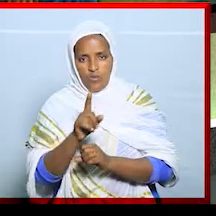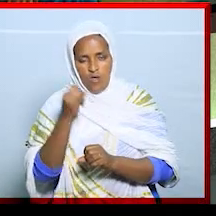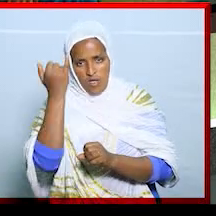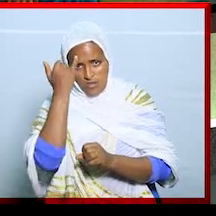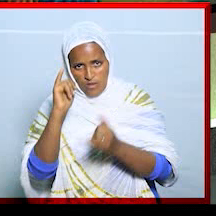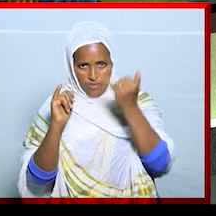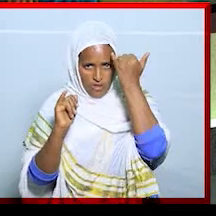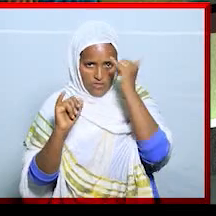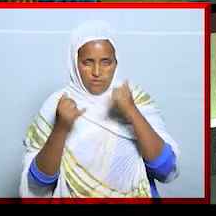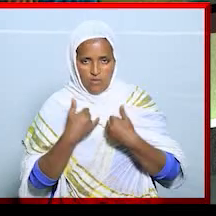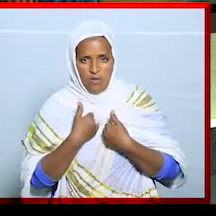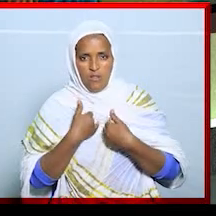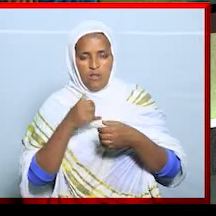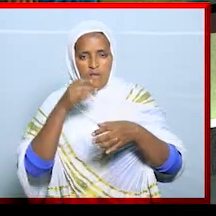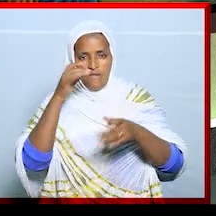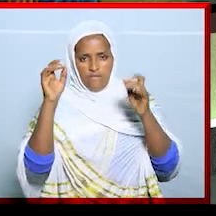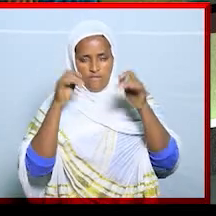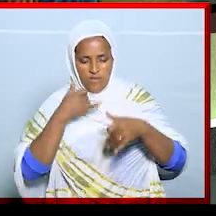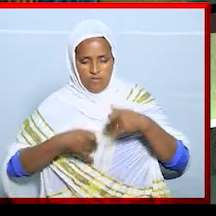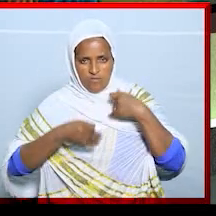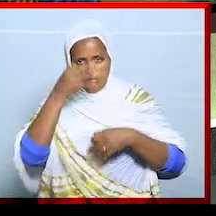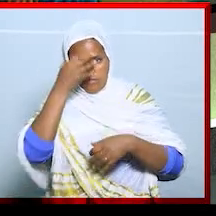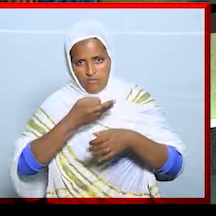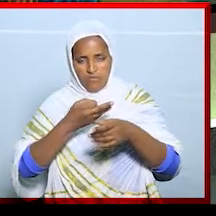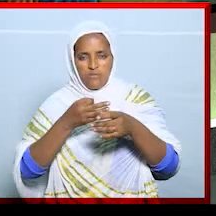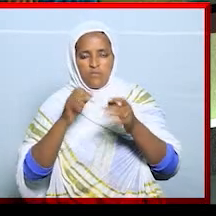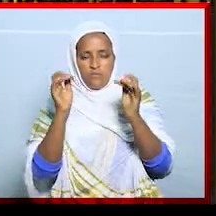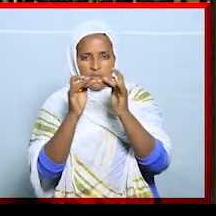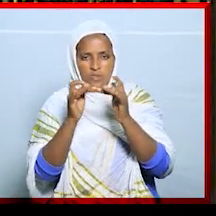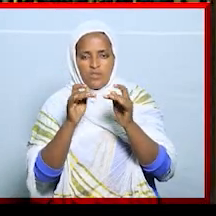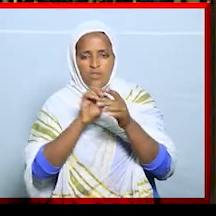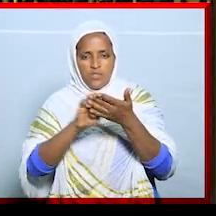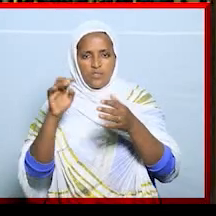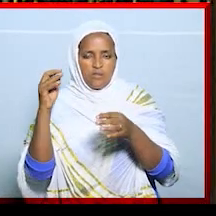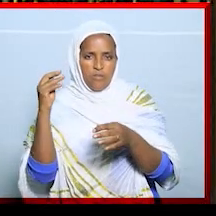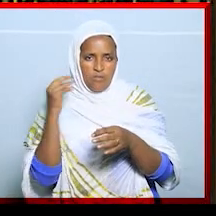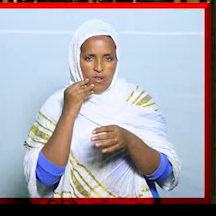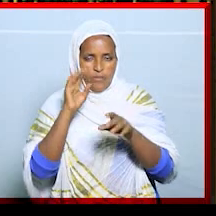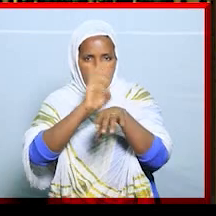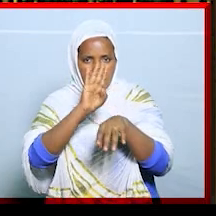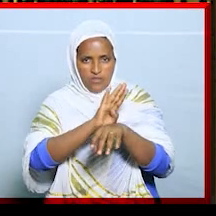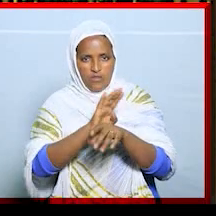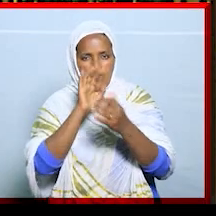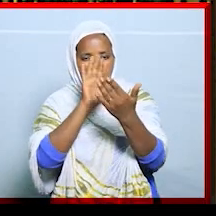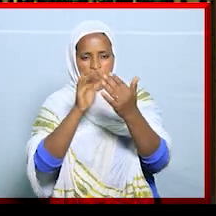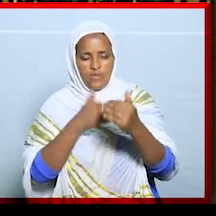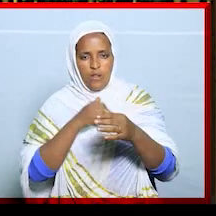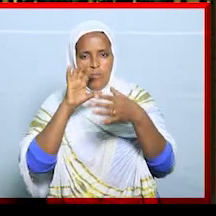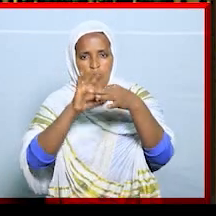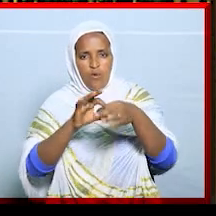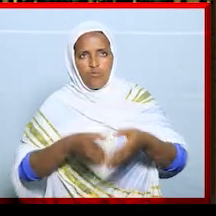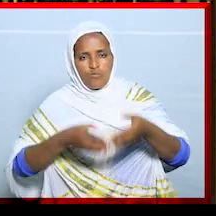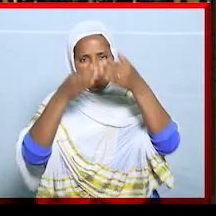ነው። ሀሳብ አስተያየቶቻችሁን በፌስቡክ በኢሜይል አድራሻችን ወይንም ቅድስት ማርያም ቤተ ክርስቲያን ፊት ለፊት